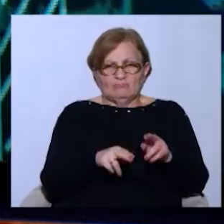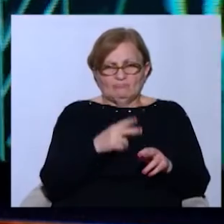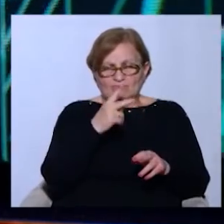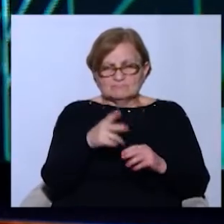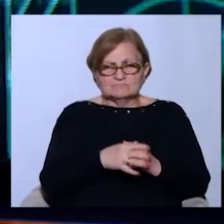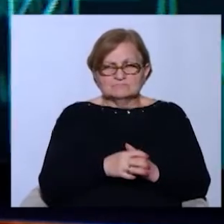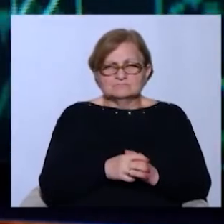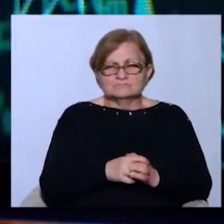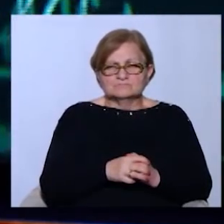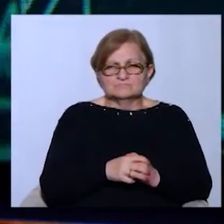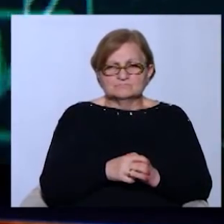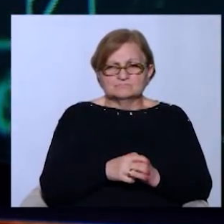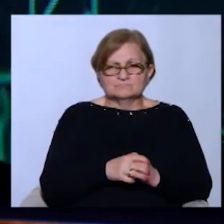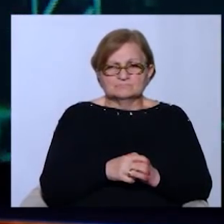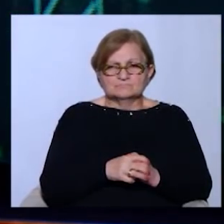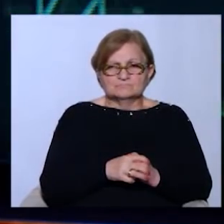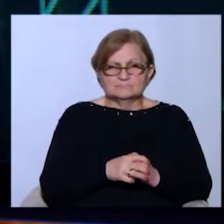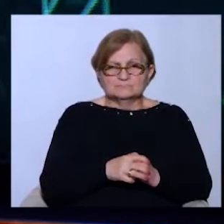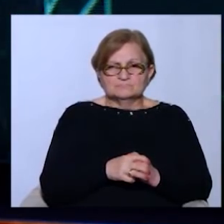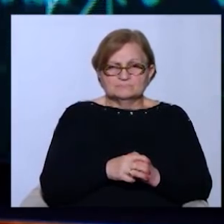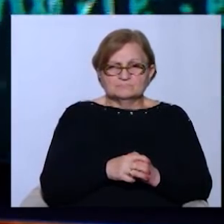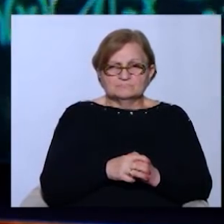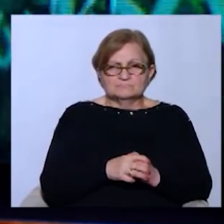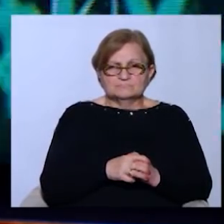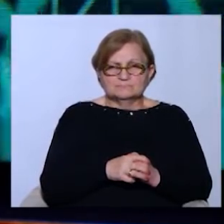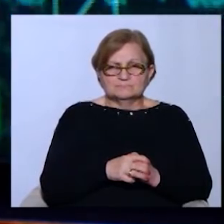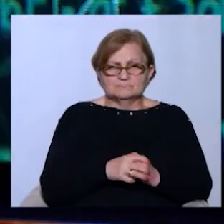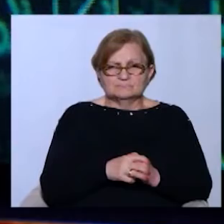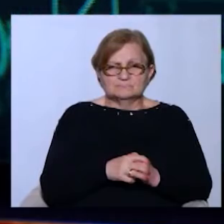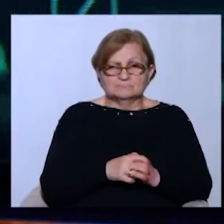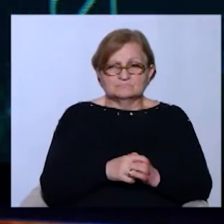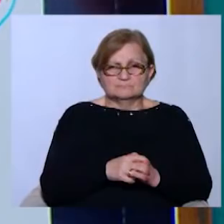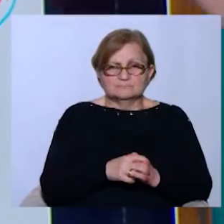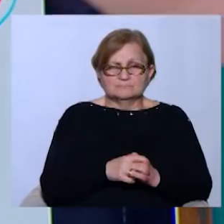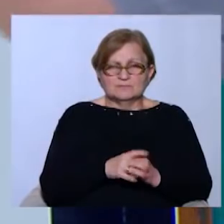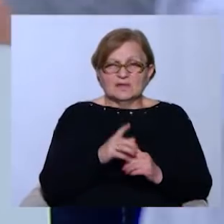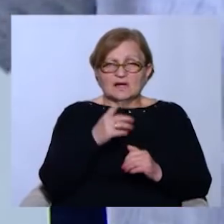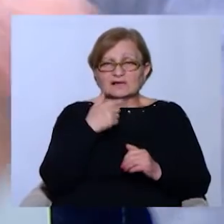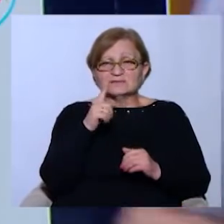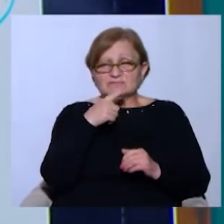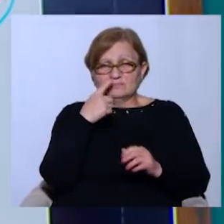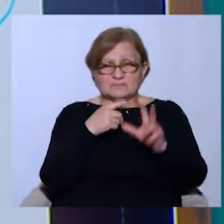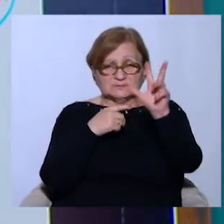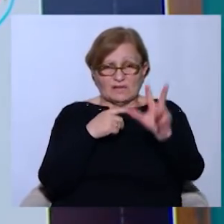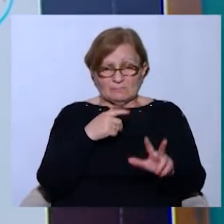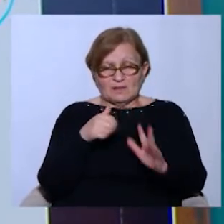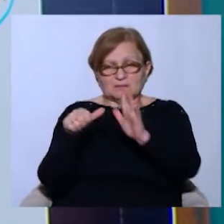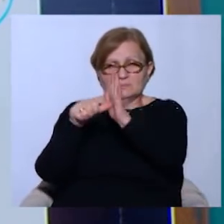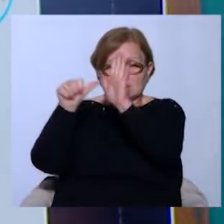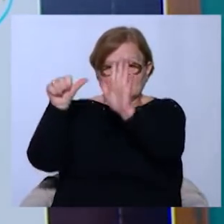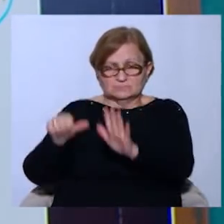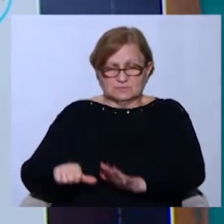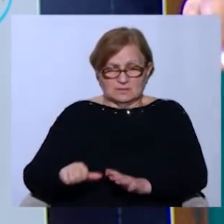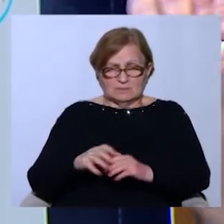ამ შემთხვევაში მე უბრალოდ სხვანაირად დავითვლი. ისევ შემოვხაზავ, რომ დავინახოთ, რაზე ვსაუბრობ. აი ასე.